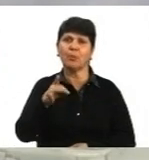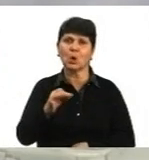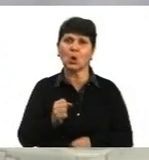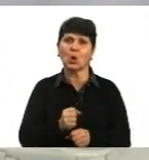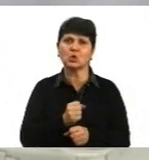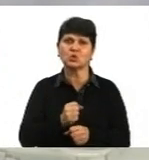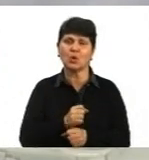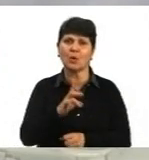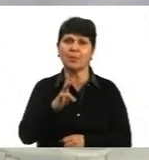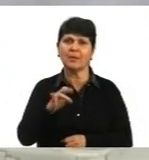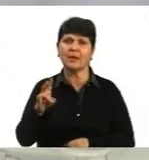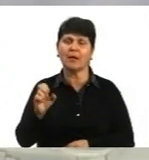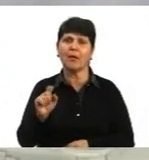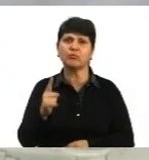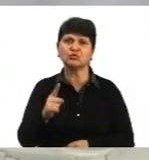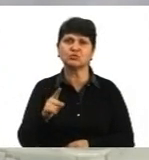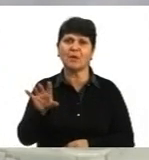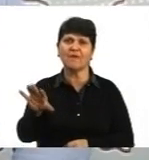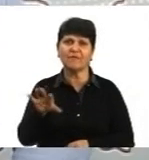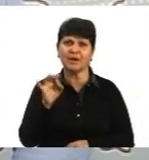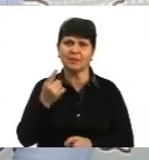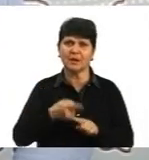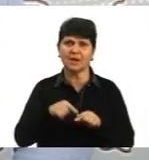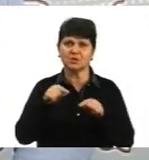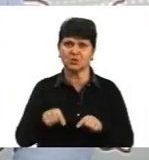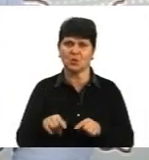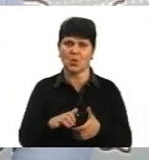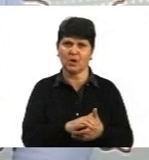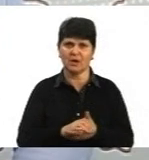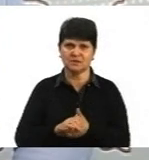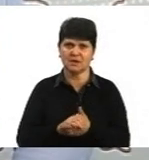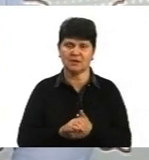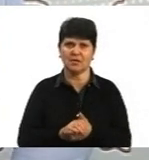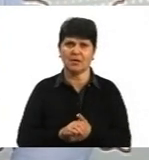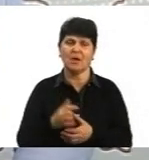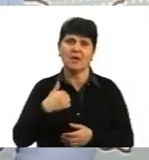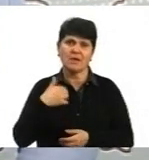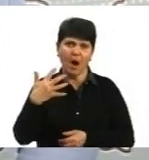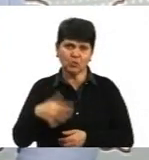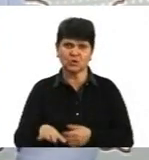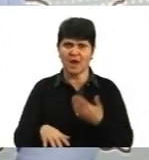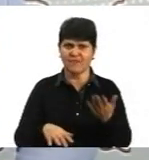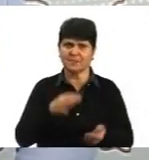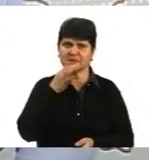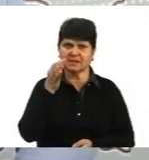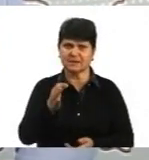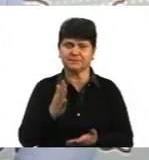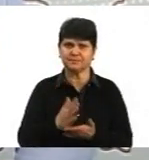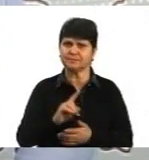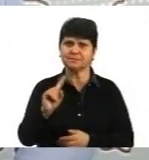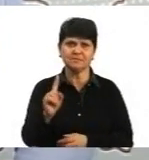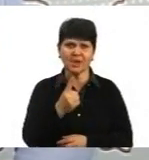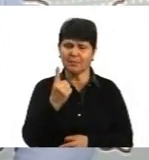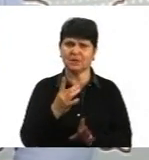цю організацію обрали, «Зелену хвилю»? Я вже вам казав. Має досвід розробки так, в інших містах України. В першу чергу, одним із